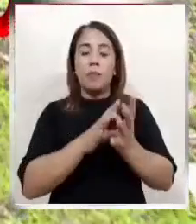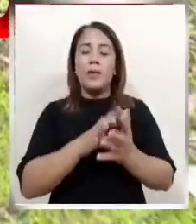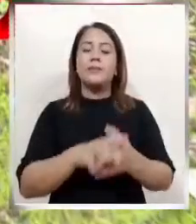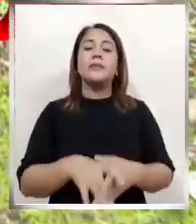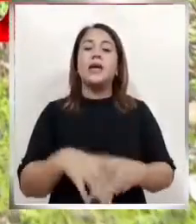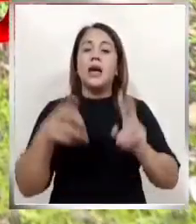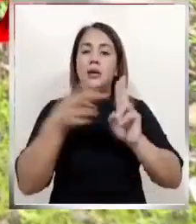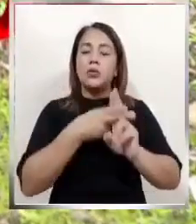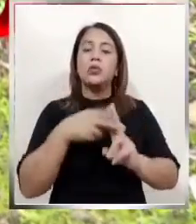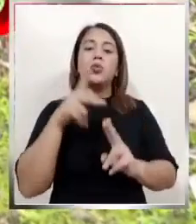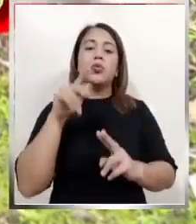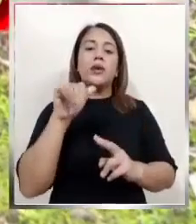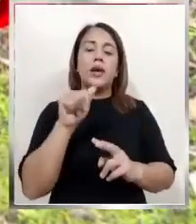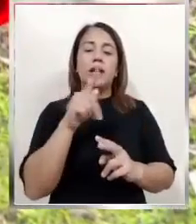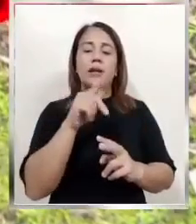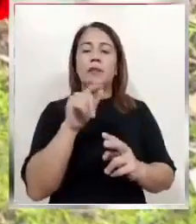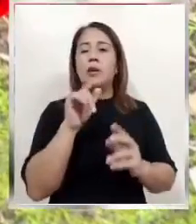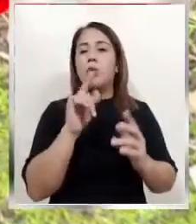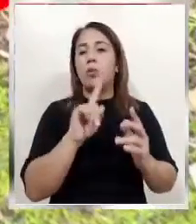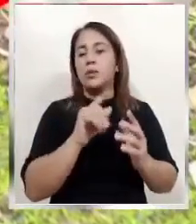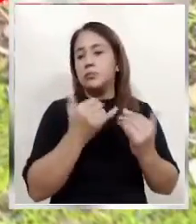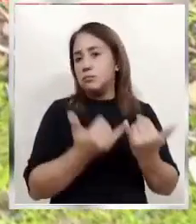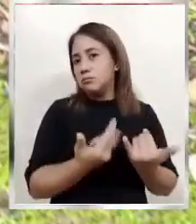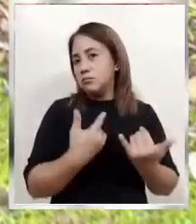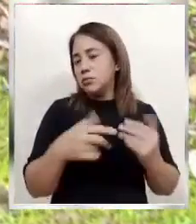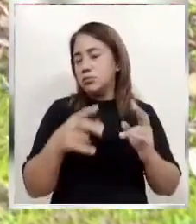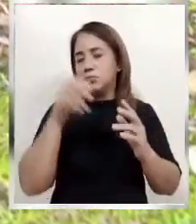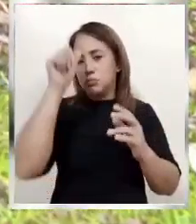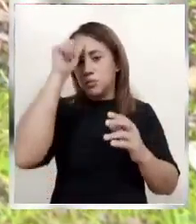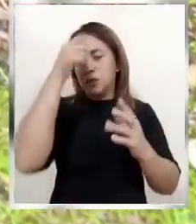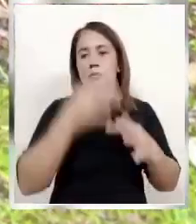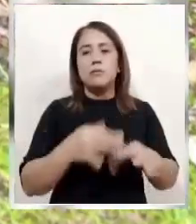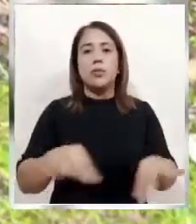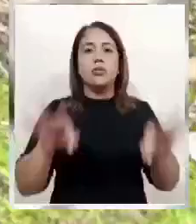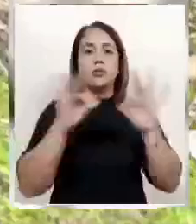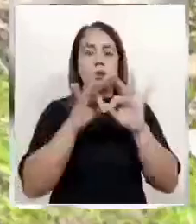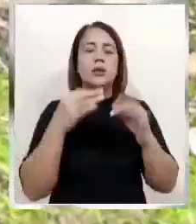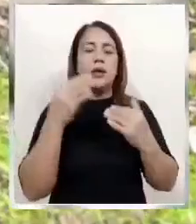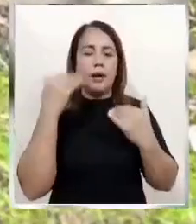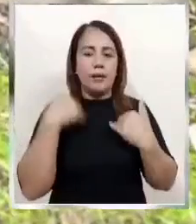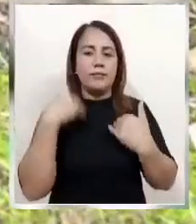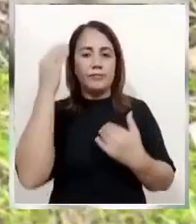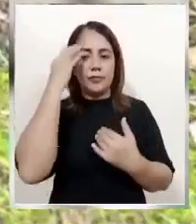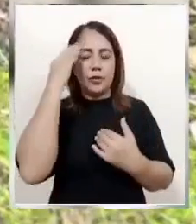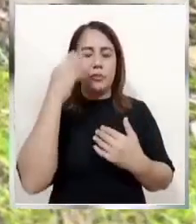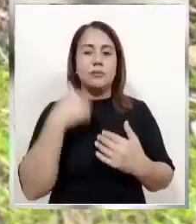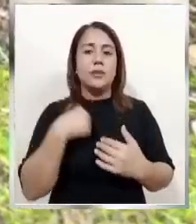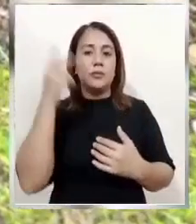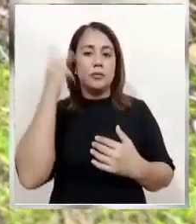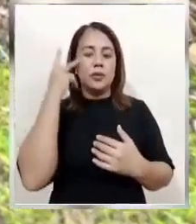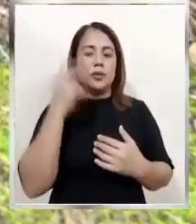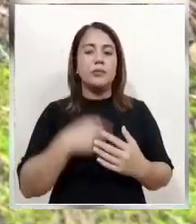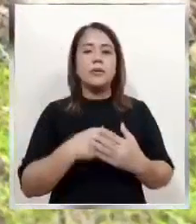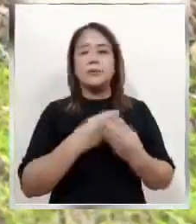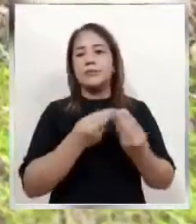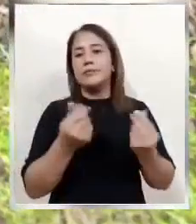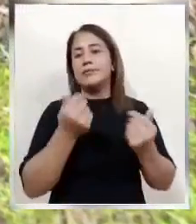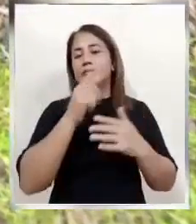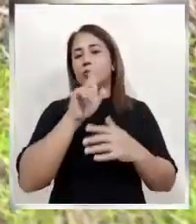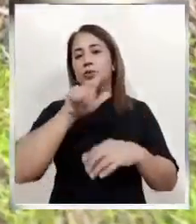hashtag Kuya Kim, ano na? Laging tandaan, kimportante ang may alam. Ako po si Kuya Kim at sagot ko kayo, 24 horas.